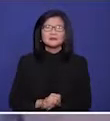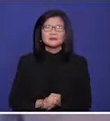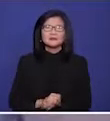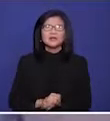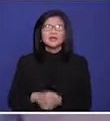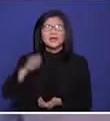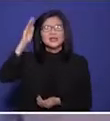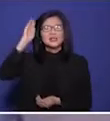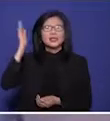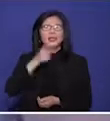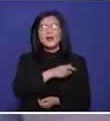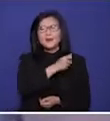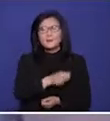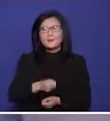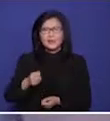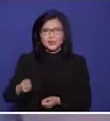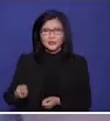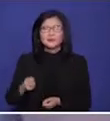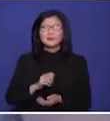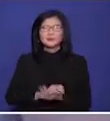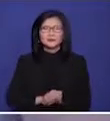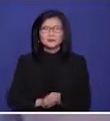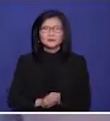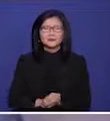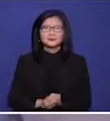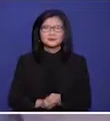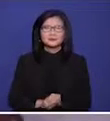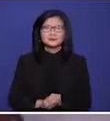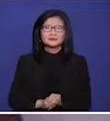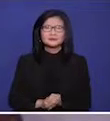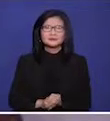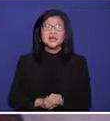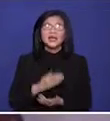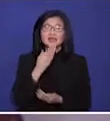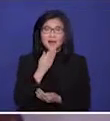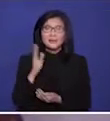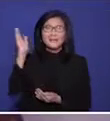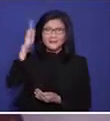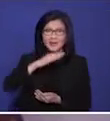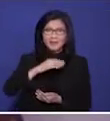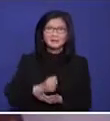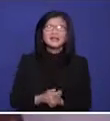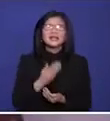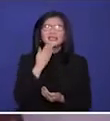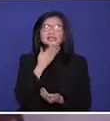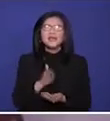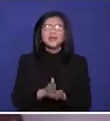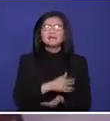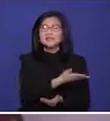Assalamualaikum warahmatullahi wabarakatuh. Selamat malam dan salam sejahtera untuk kita